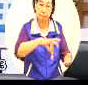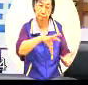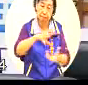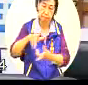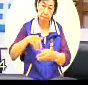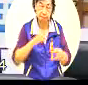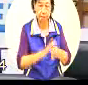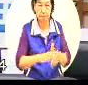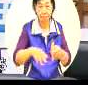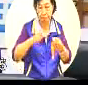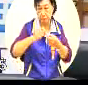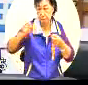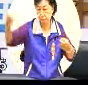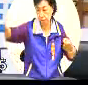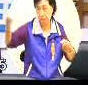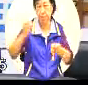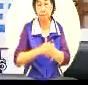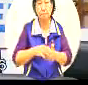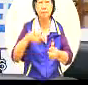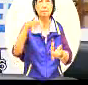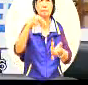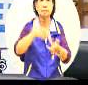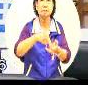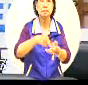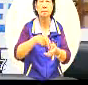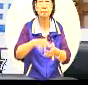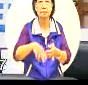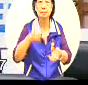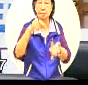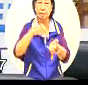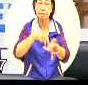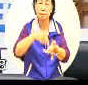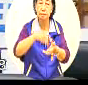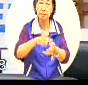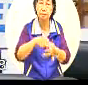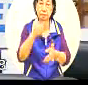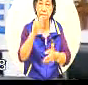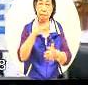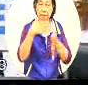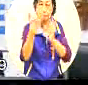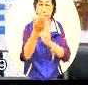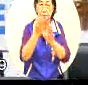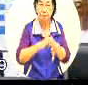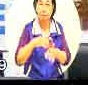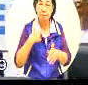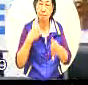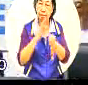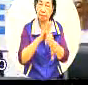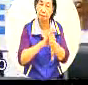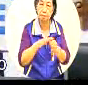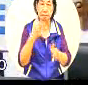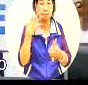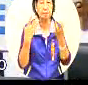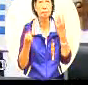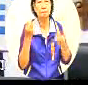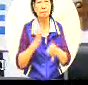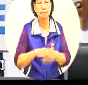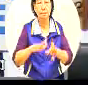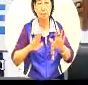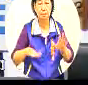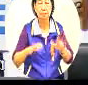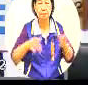远的距离是我站在你面前，可是你却不知道我爱你。但是现在在高雄人